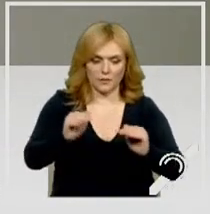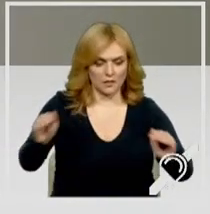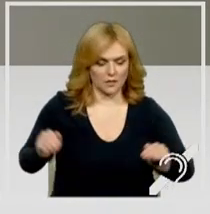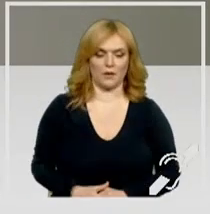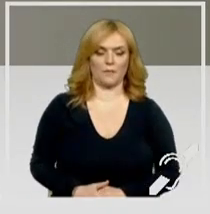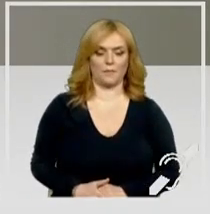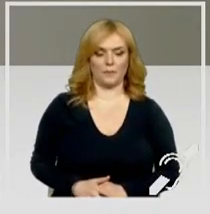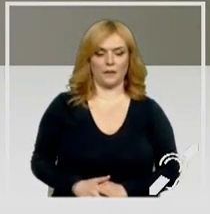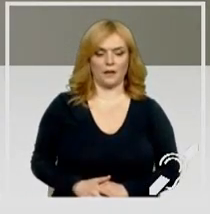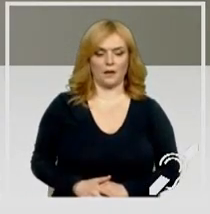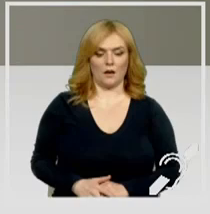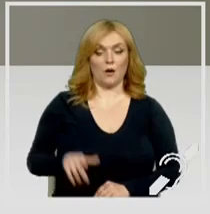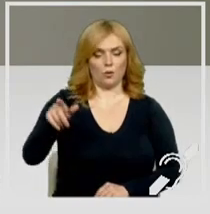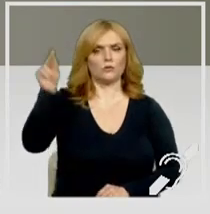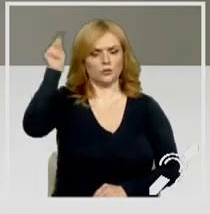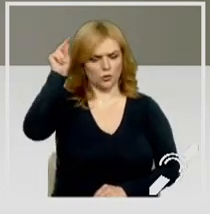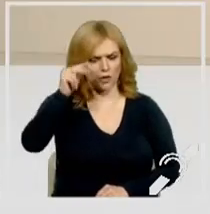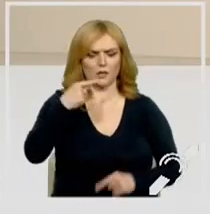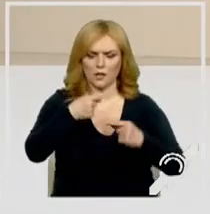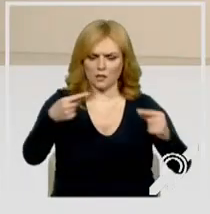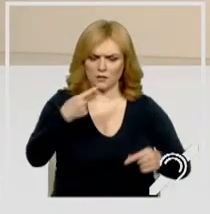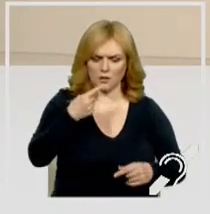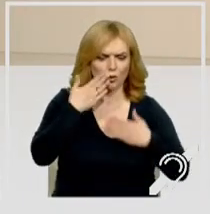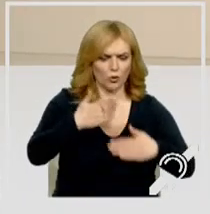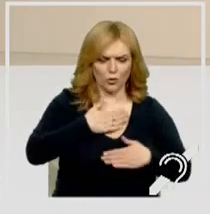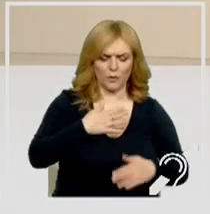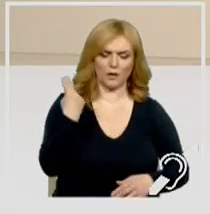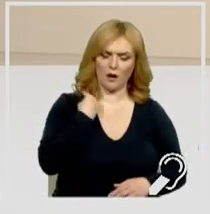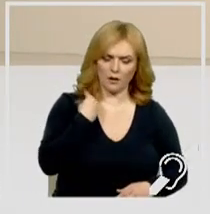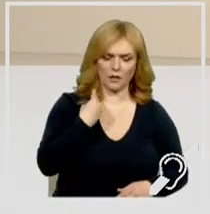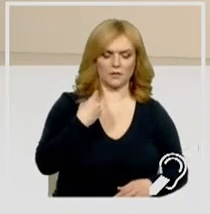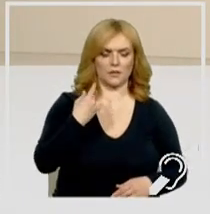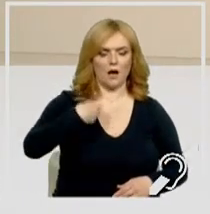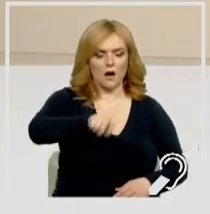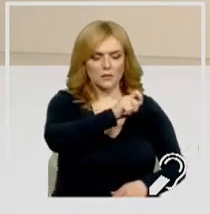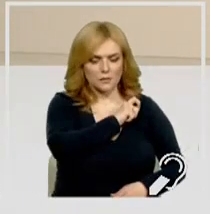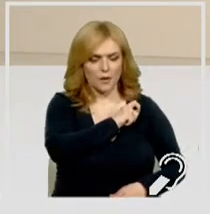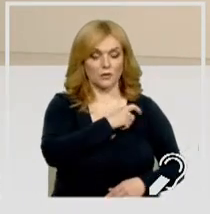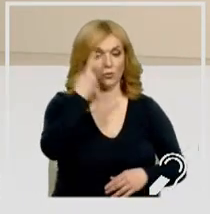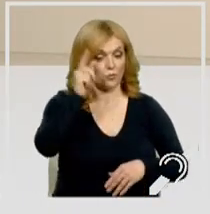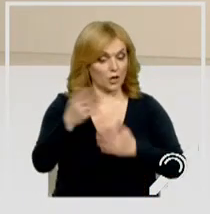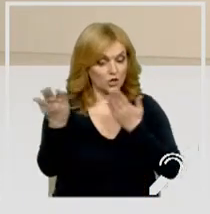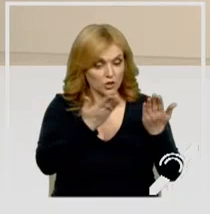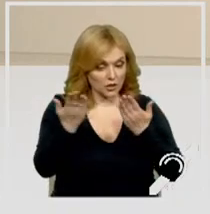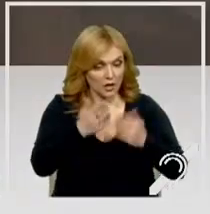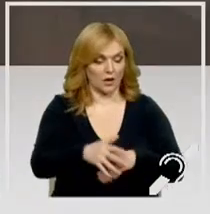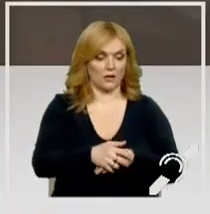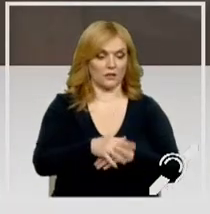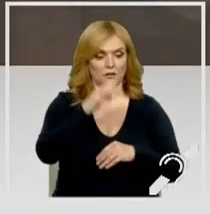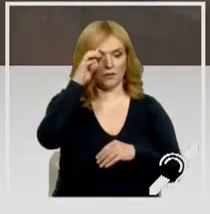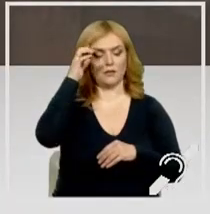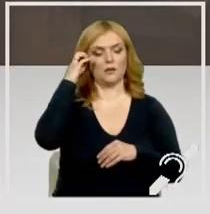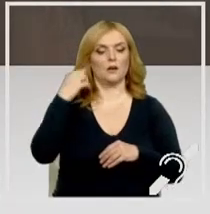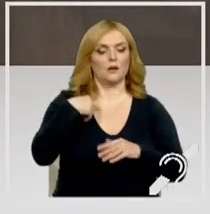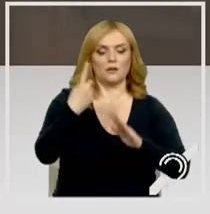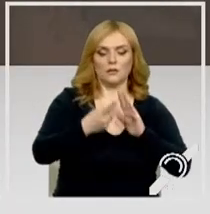лучший. Он у меня изучает языки, он очень любит английский, испанский, немецкий. Он умеет читать, он с 3 лет читает. Но я